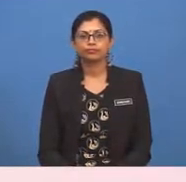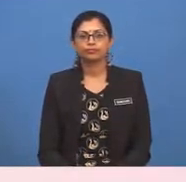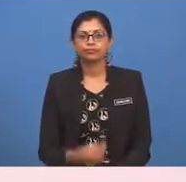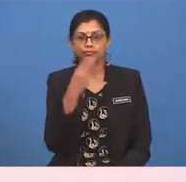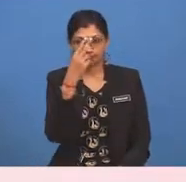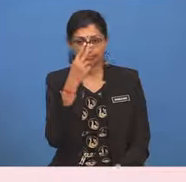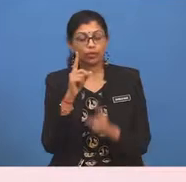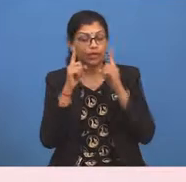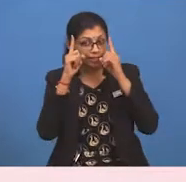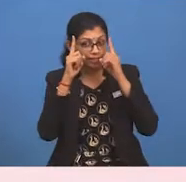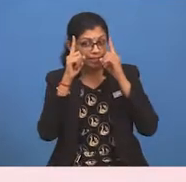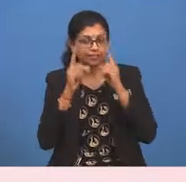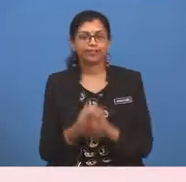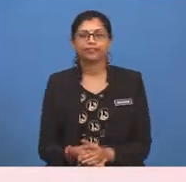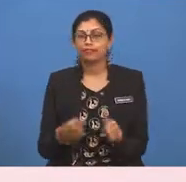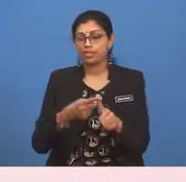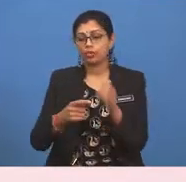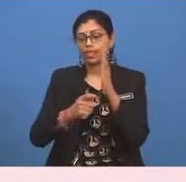1/1/2.